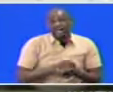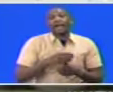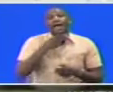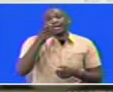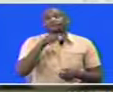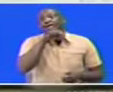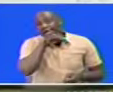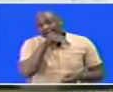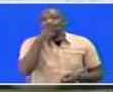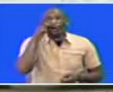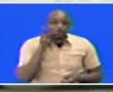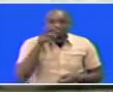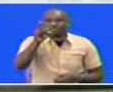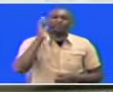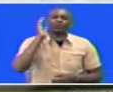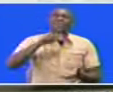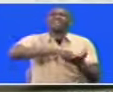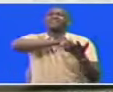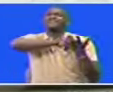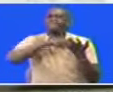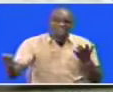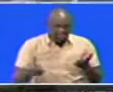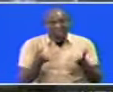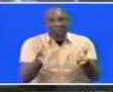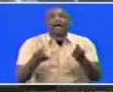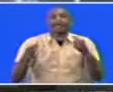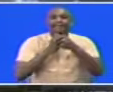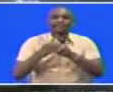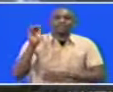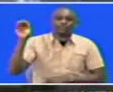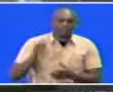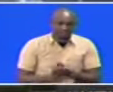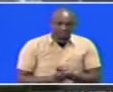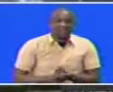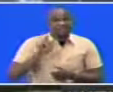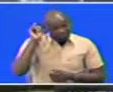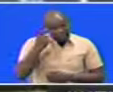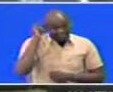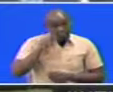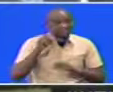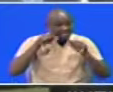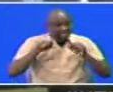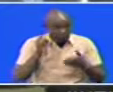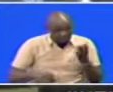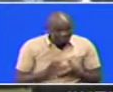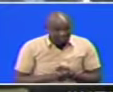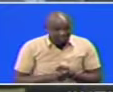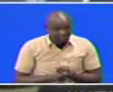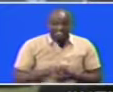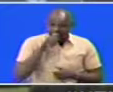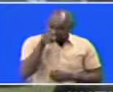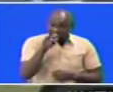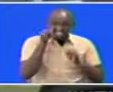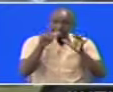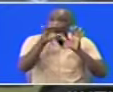Kalonzo, wataanguka saa 2 asubuhi. Kitu ya kwanza tuungane, because this new